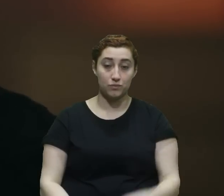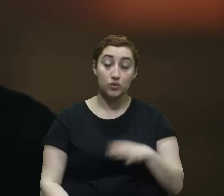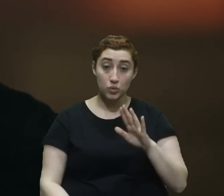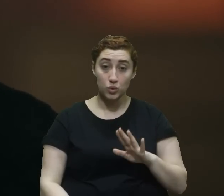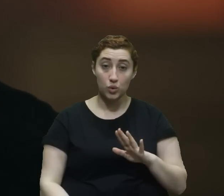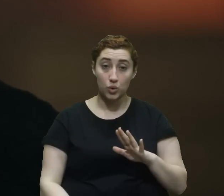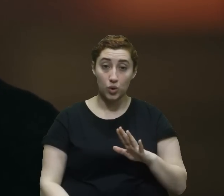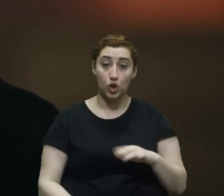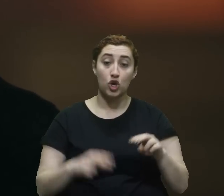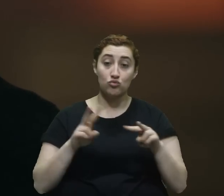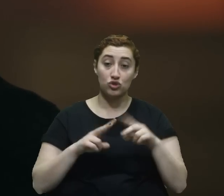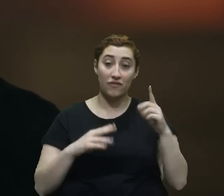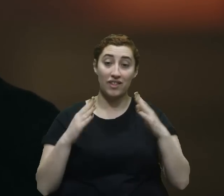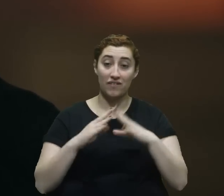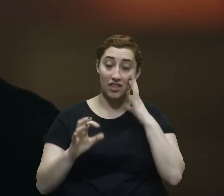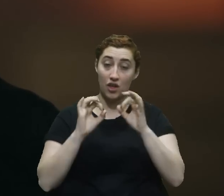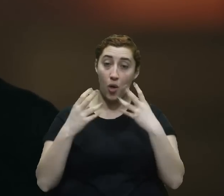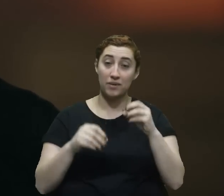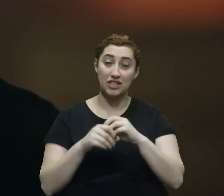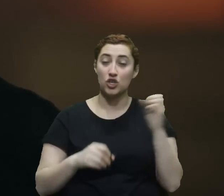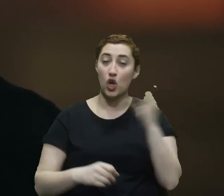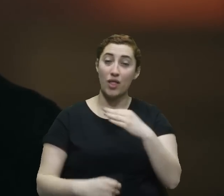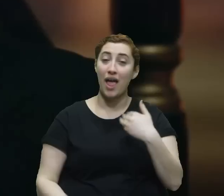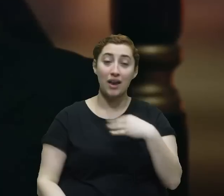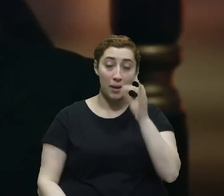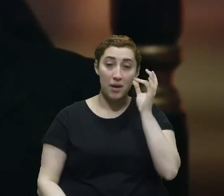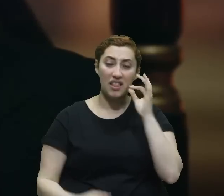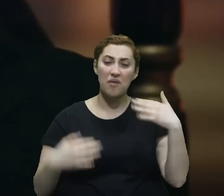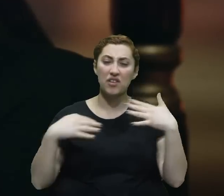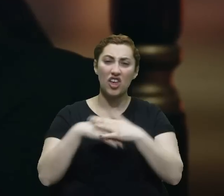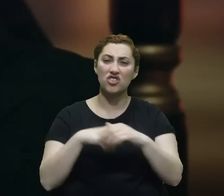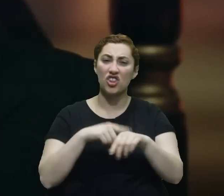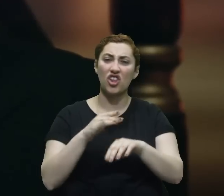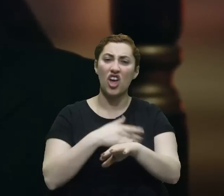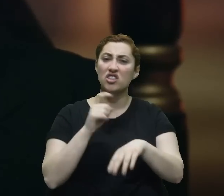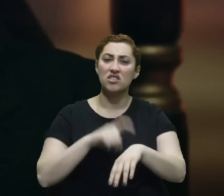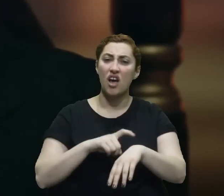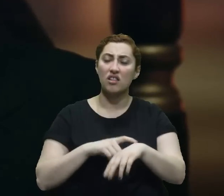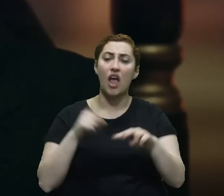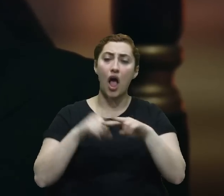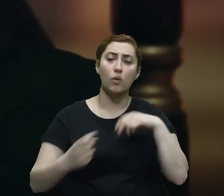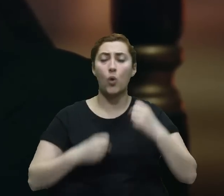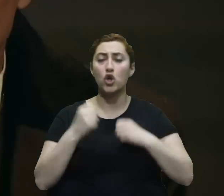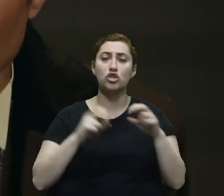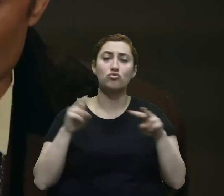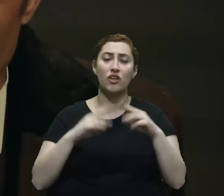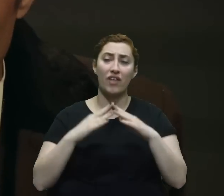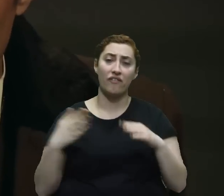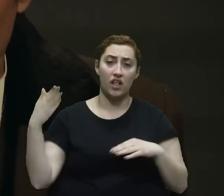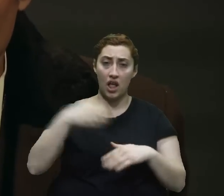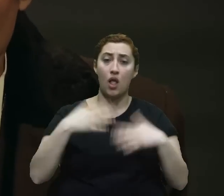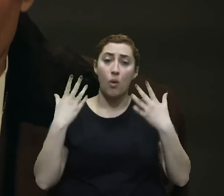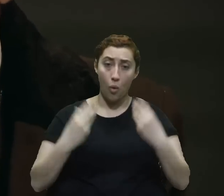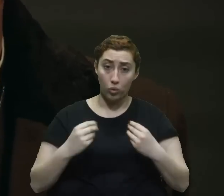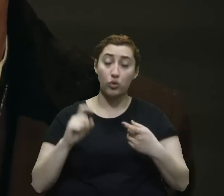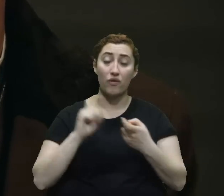Zira Mustafa'nın evini gözetlemesi için gönderdiğimiz adam gecenin köründe Ali'nin koşarak Mustafa'nın evine